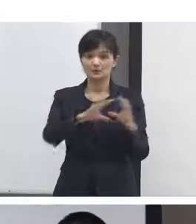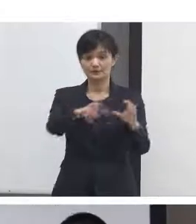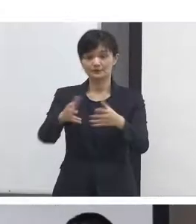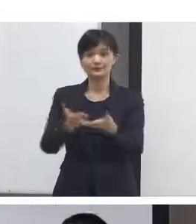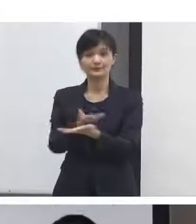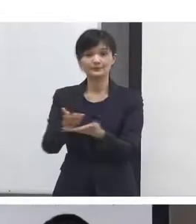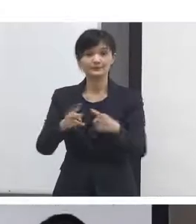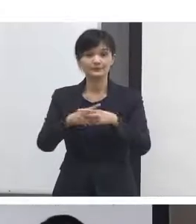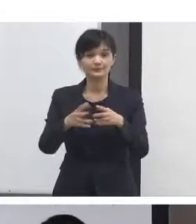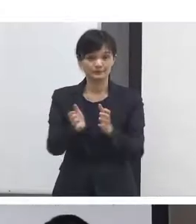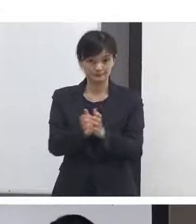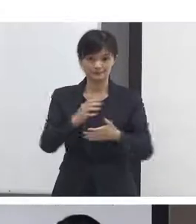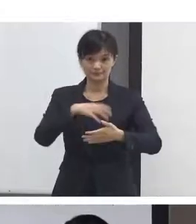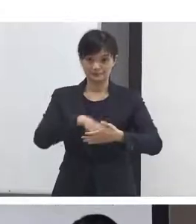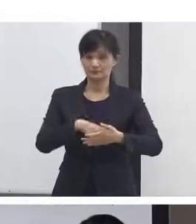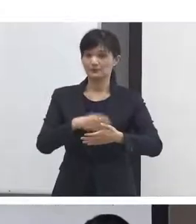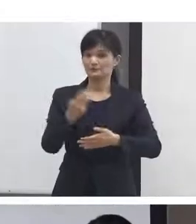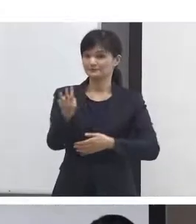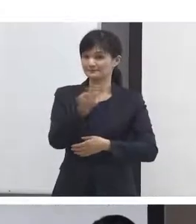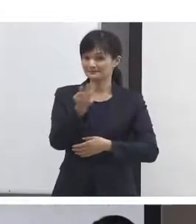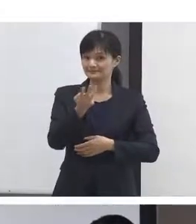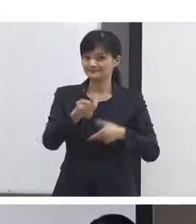这里面有三个 open 的